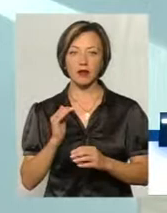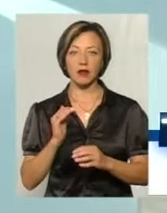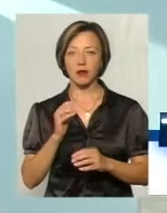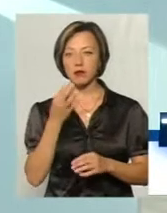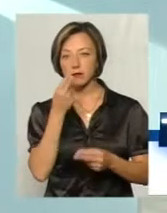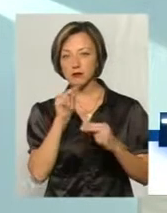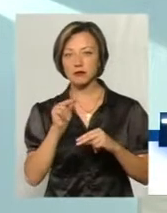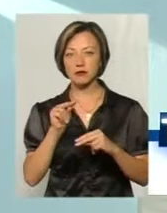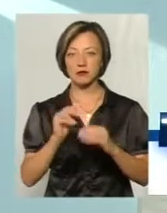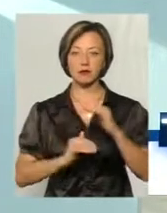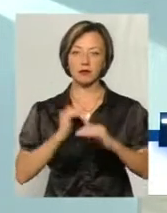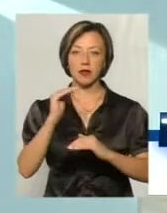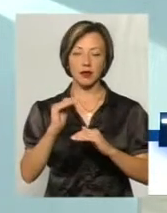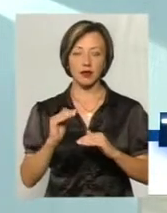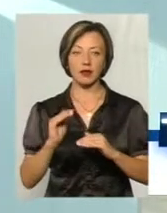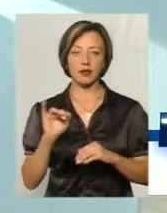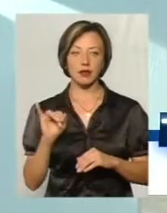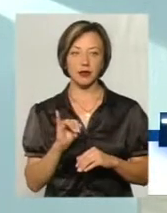І